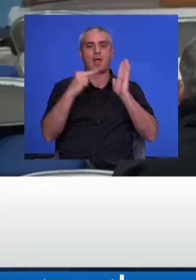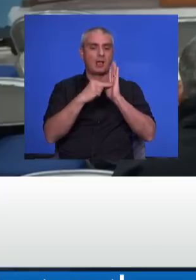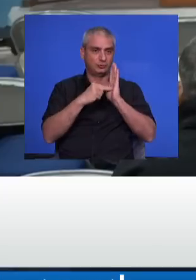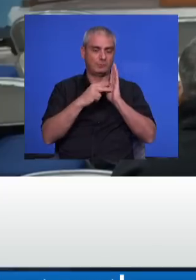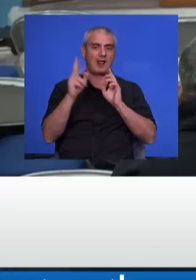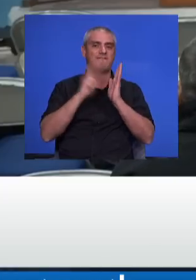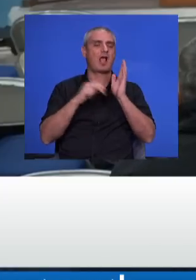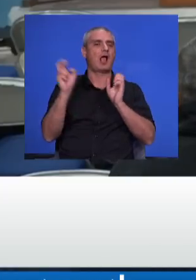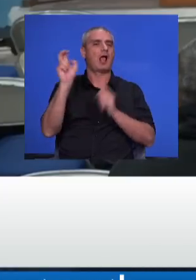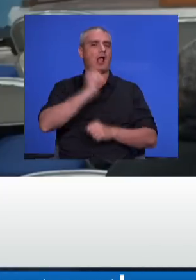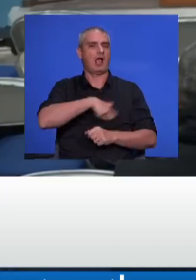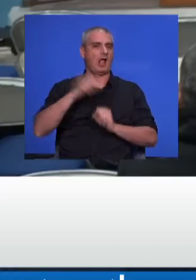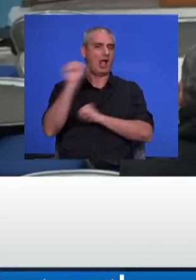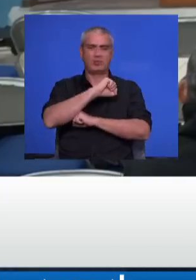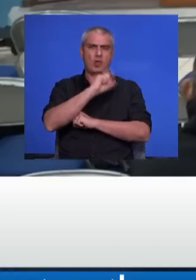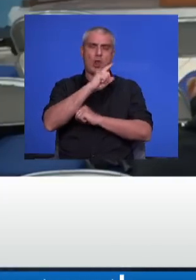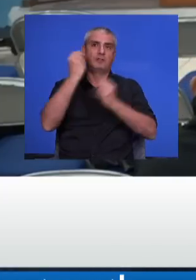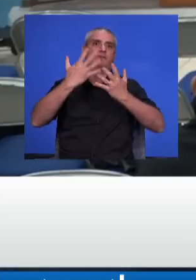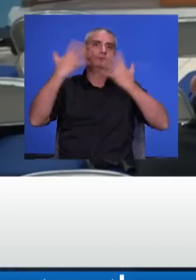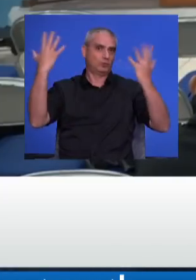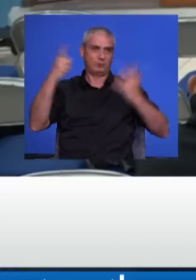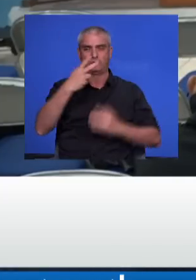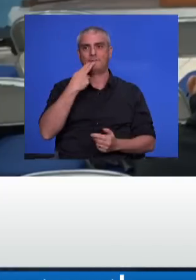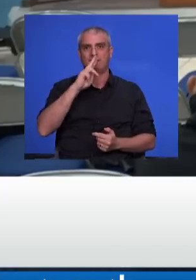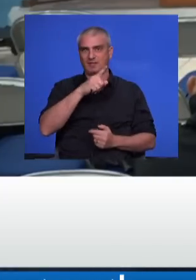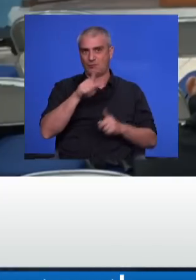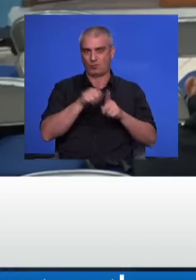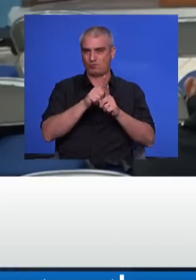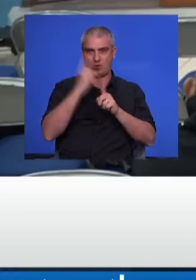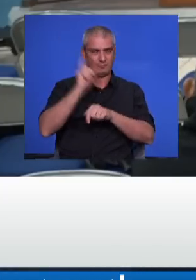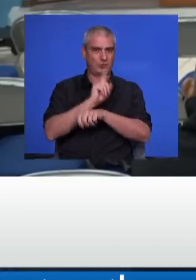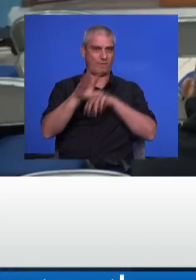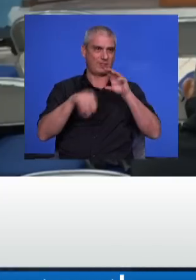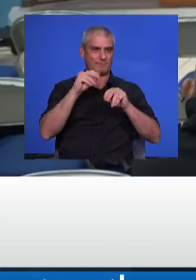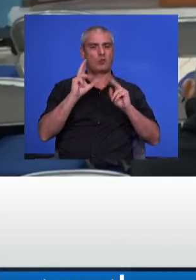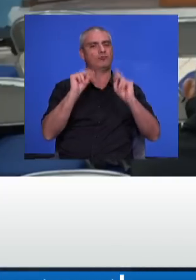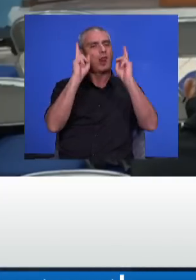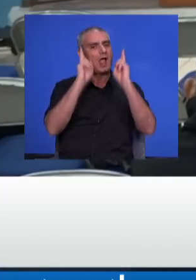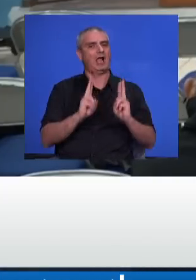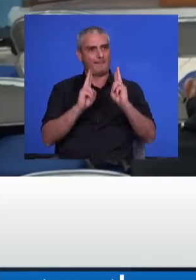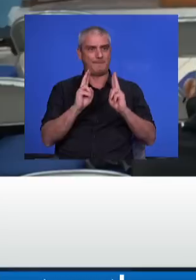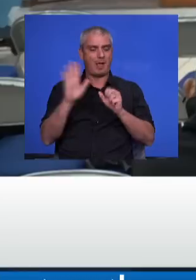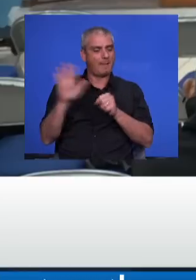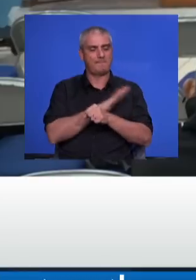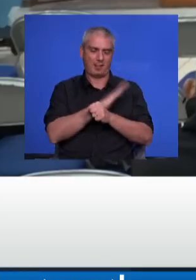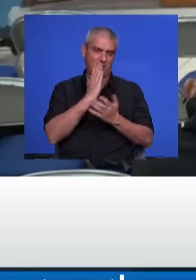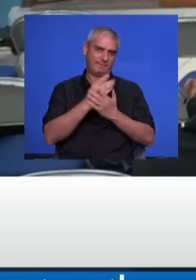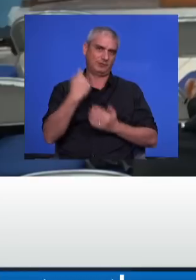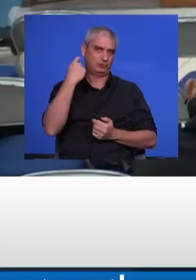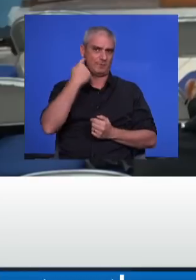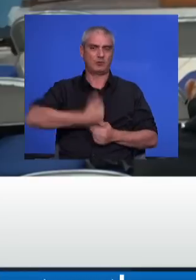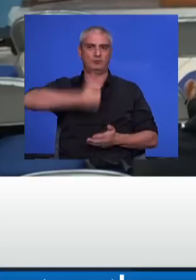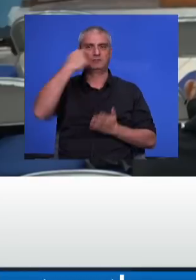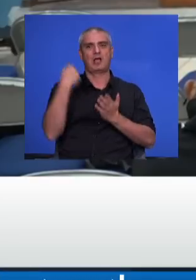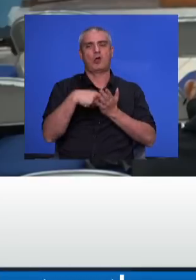וארנון. אנחנו לא נראה את התותחים הגדולים שהם הבטיחו במהלך הבחירות של הקפאה מלאה. לאה, כבר שמענו את שר